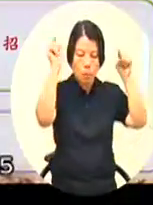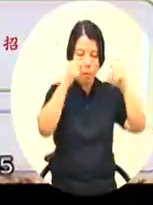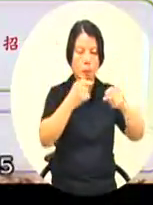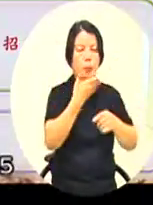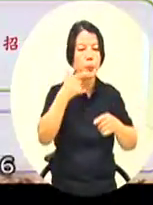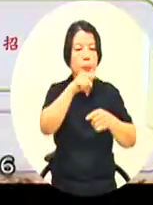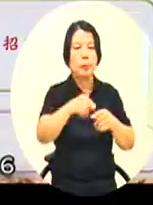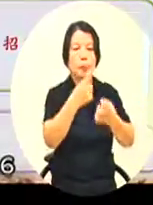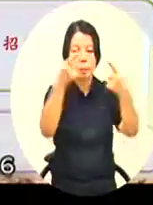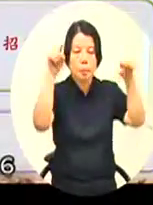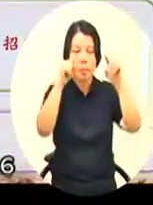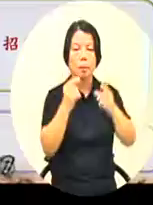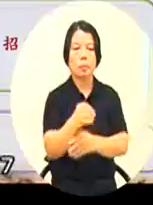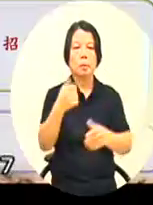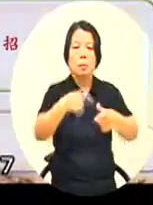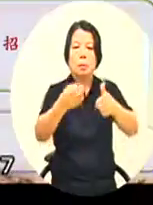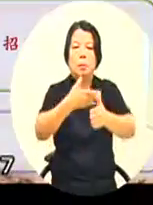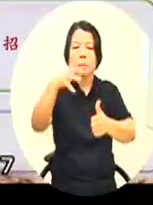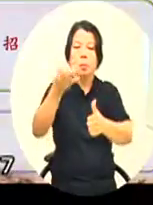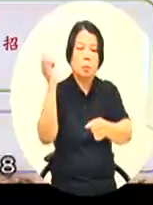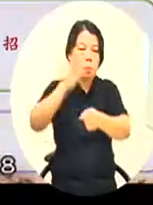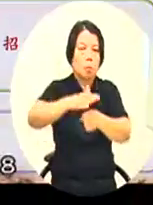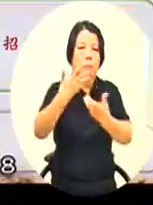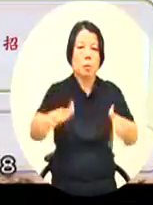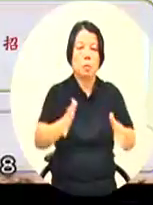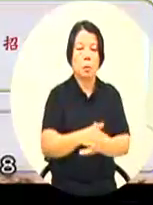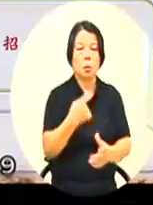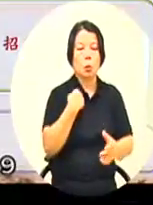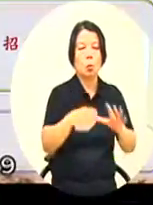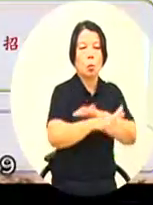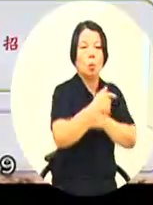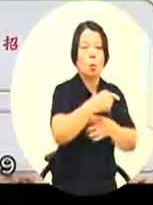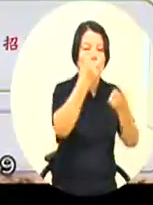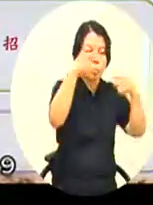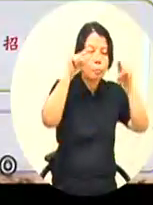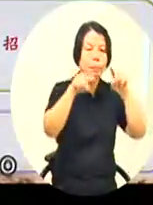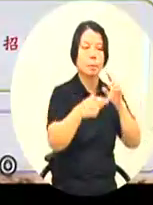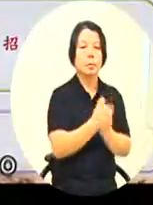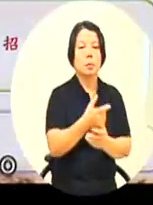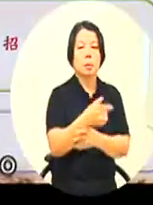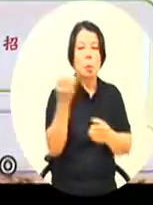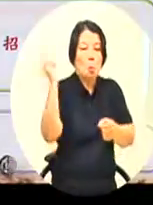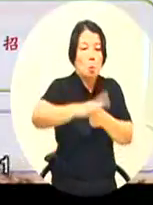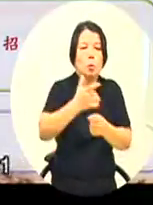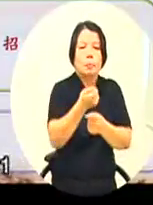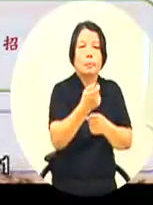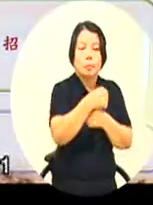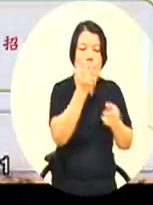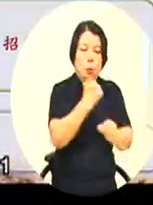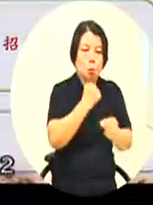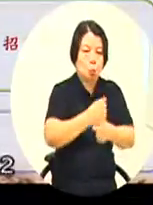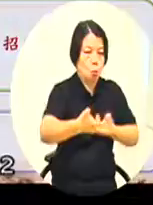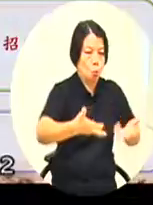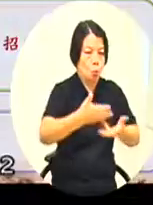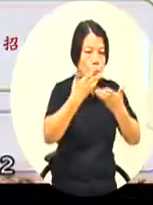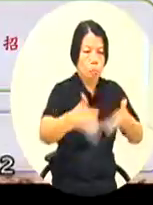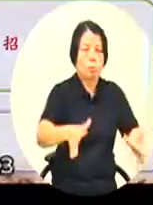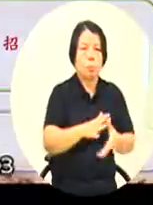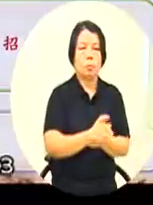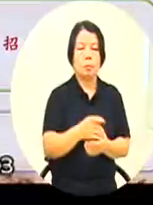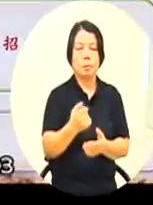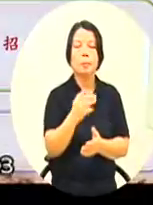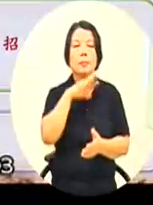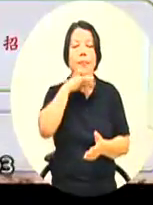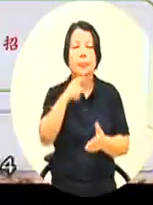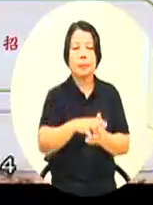费都有获得教育部很多的补助，那我们获得市府的补助这部分是在很少的资源之下做很多的事情，所以待会会